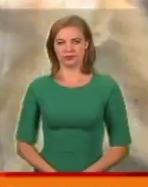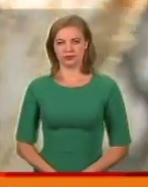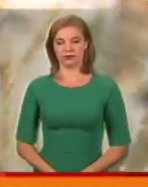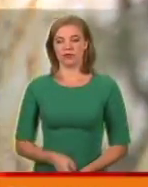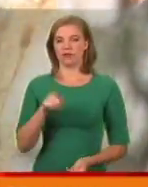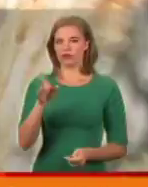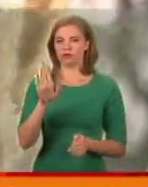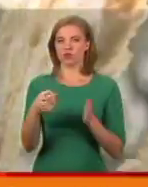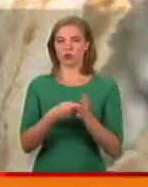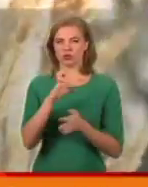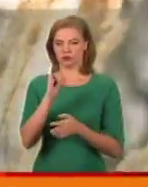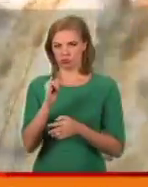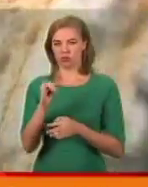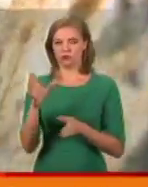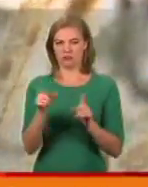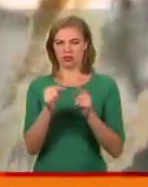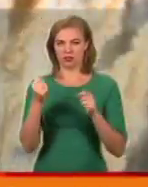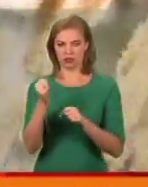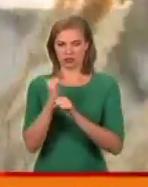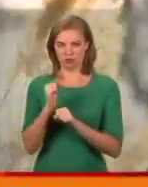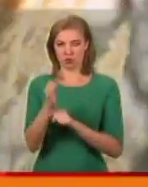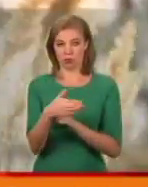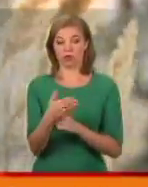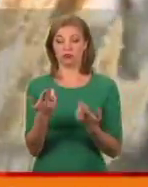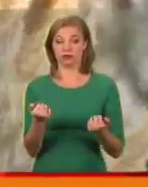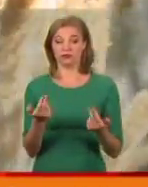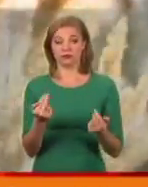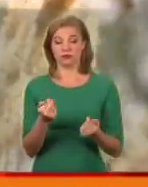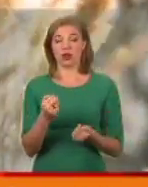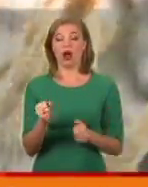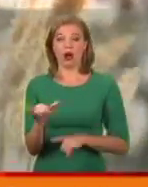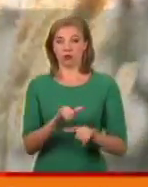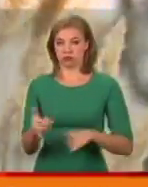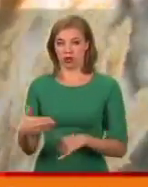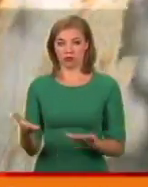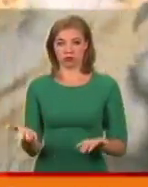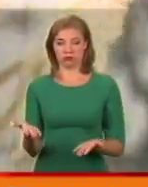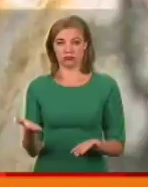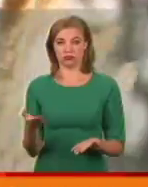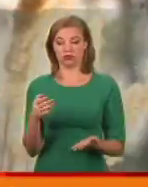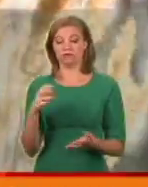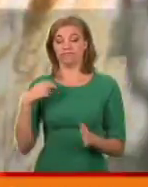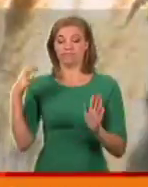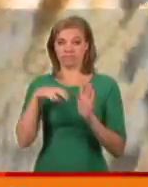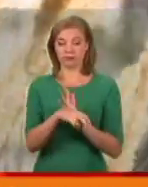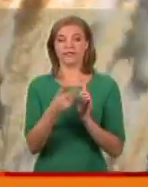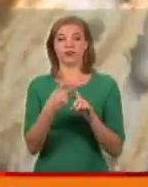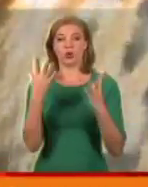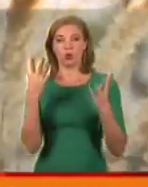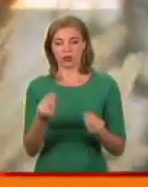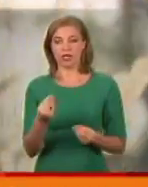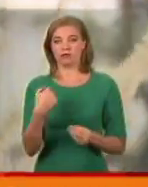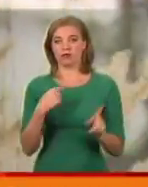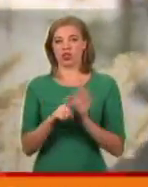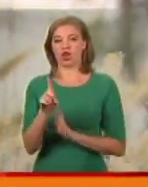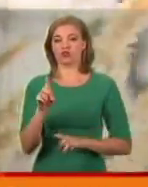Ви в Донецьку СБУ так і приїхали з цим мішком риби? Да. Ну, а куди її? Син же пішли мене на другий день мене